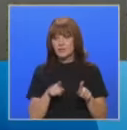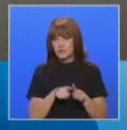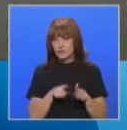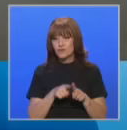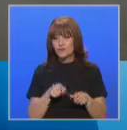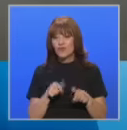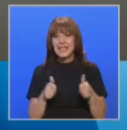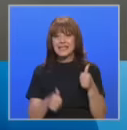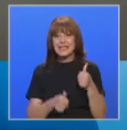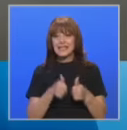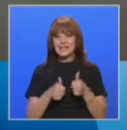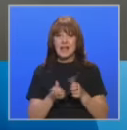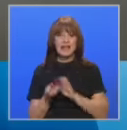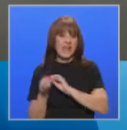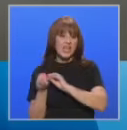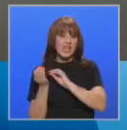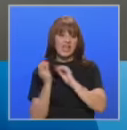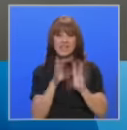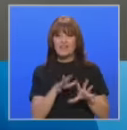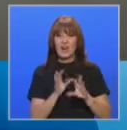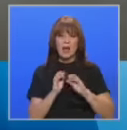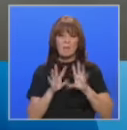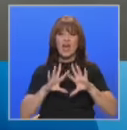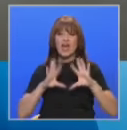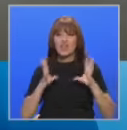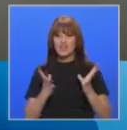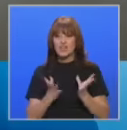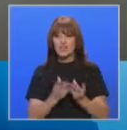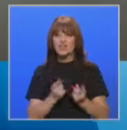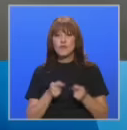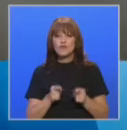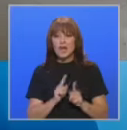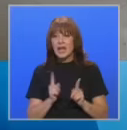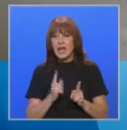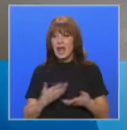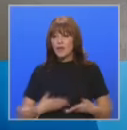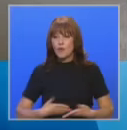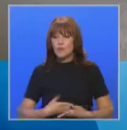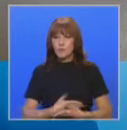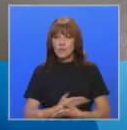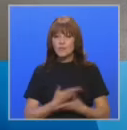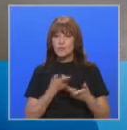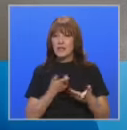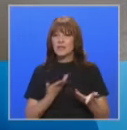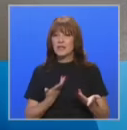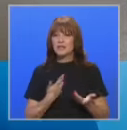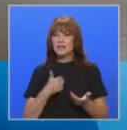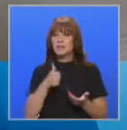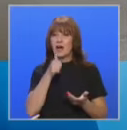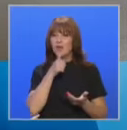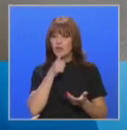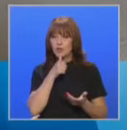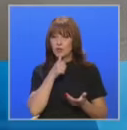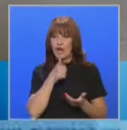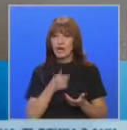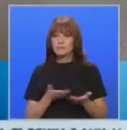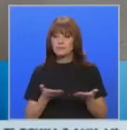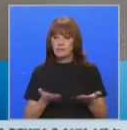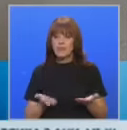състезание да изхвърляме всичко, което не ни е необходимо в деретата, през които минава водата, която след това